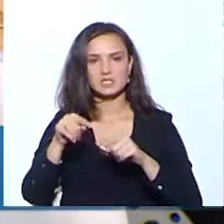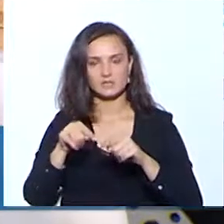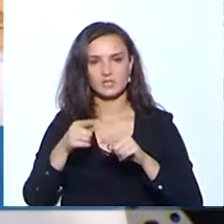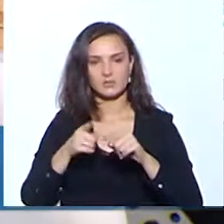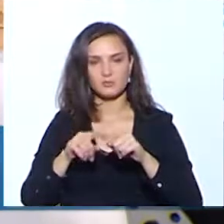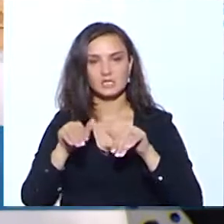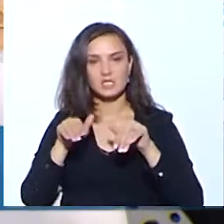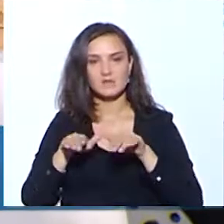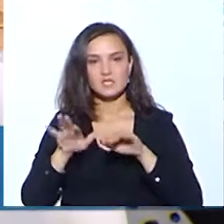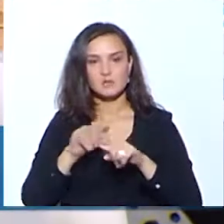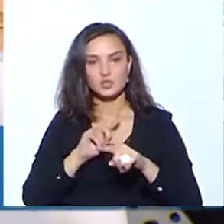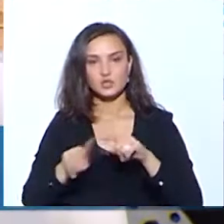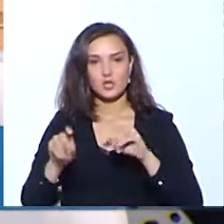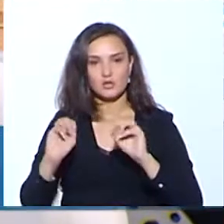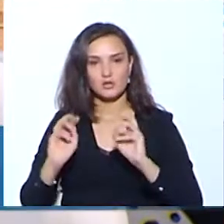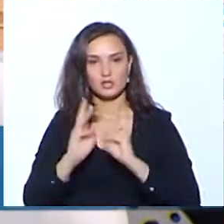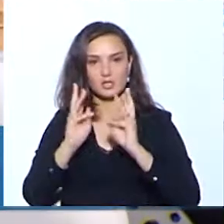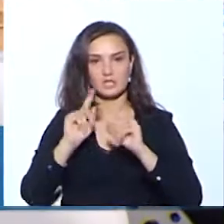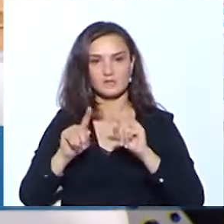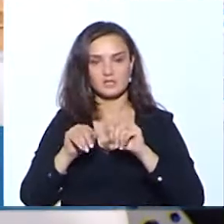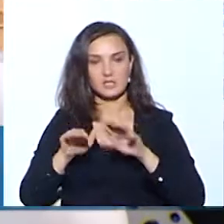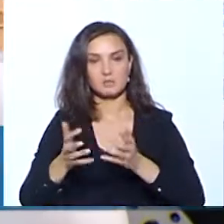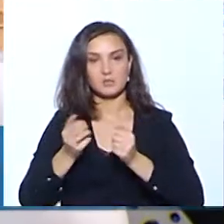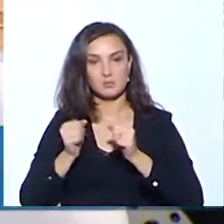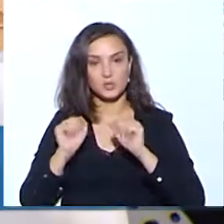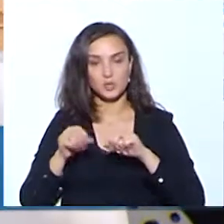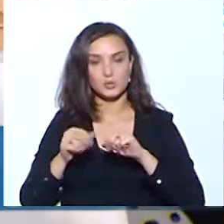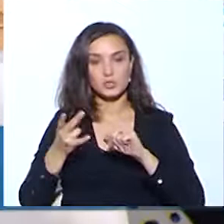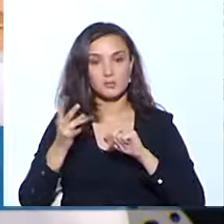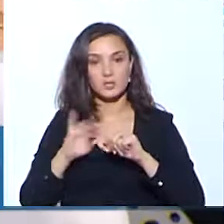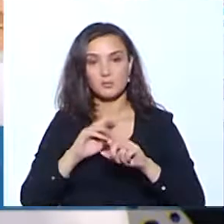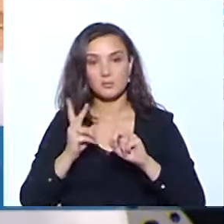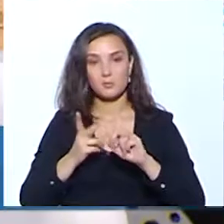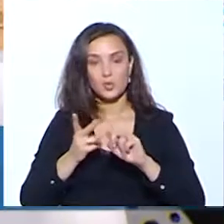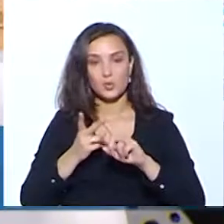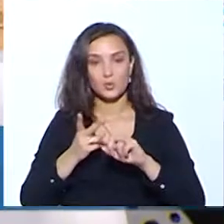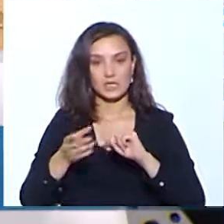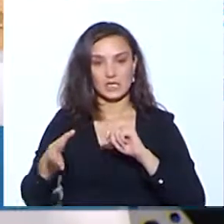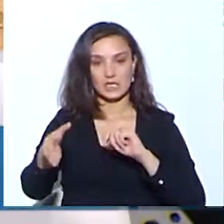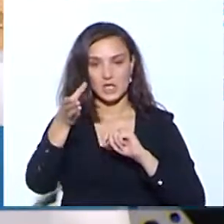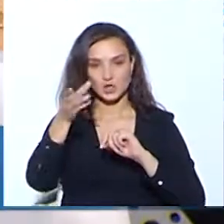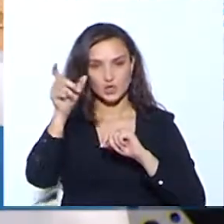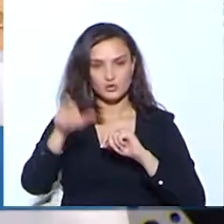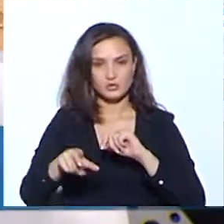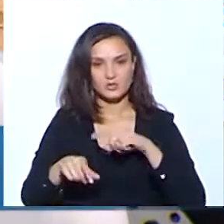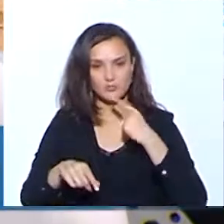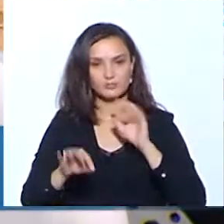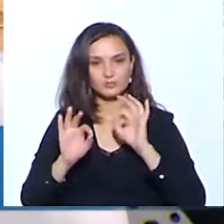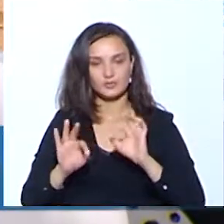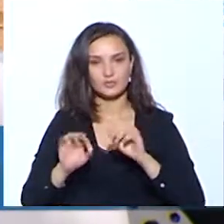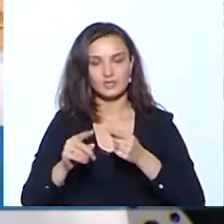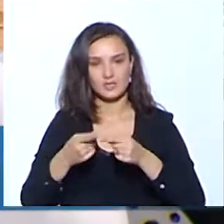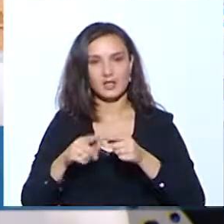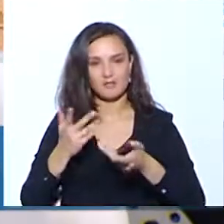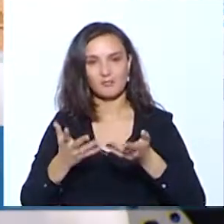იმპულსური გადაწყვეტილებების მიღება შეუძლია. თუმცა მეორე გენიოსი ასევე ამბობს სწორედ